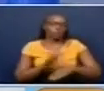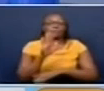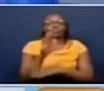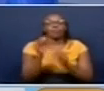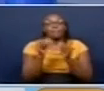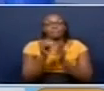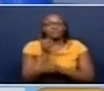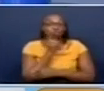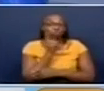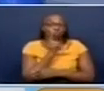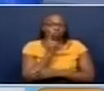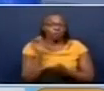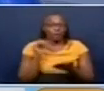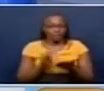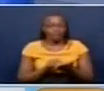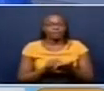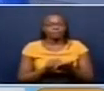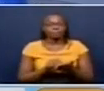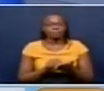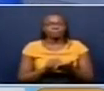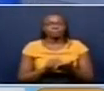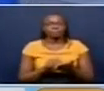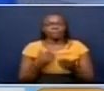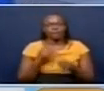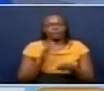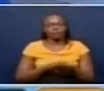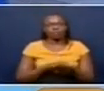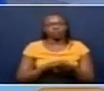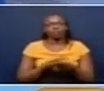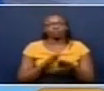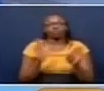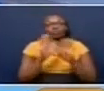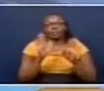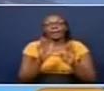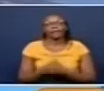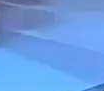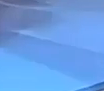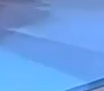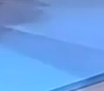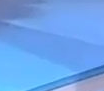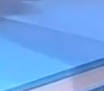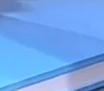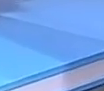kesho panapo majaliwa yake Maulana. Umekuwa na Milulu Hassan, kwa heri. Na mimi naitwa Kanze Dena, kwa heri.